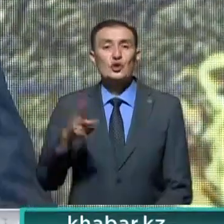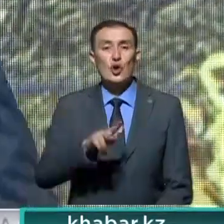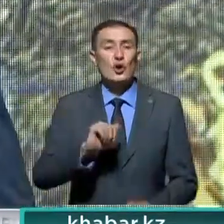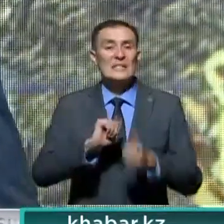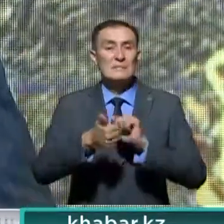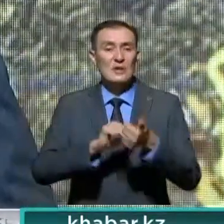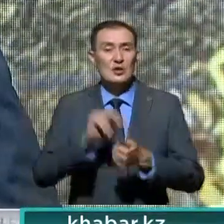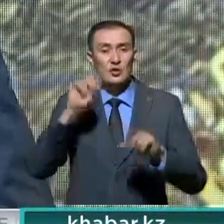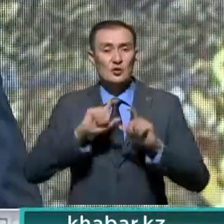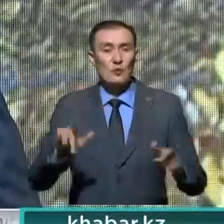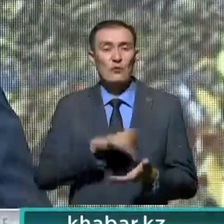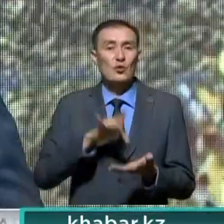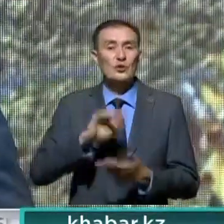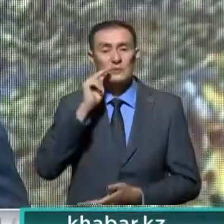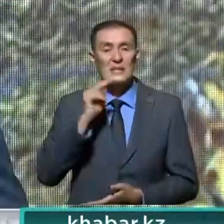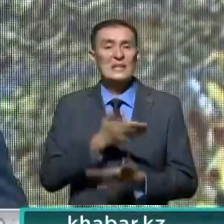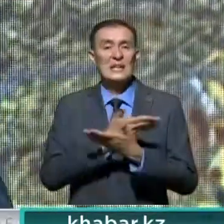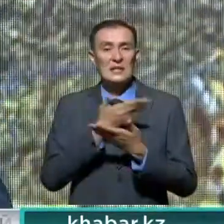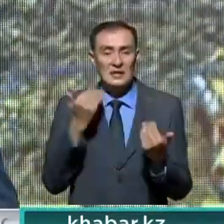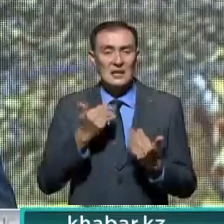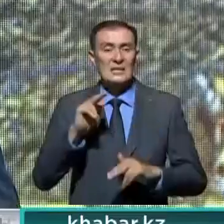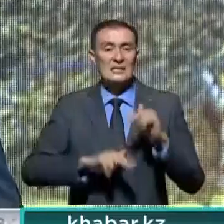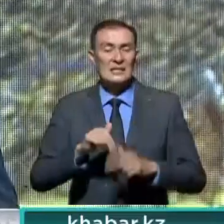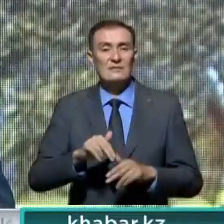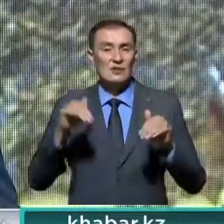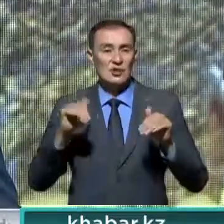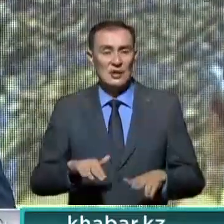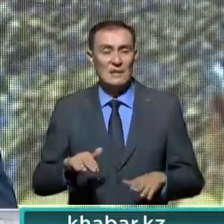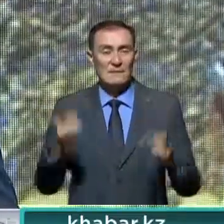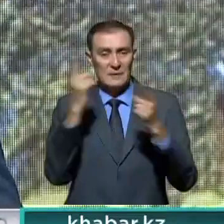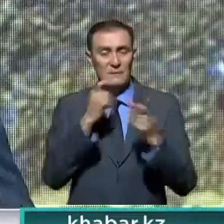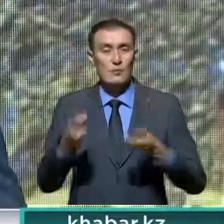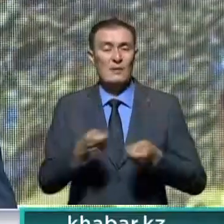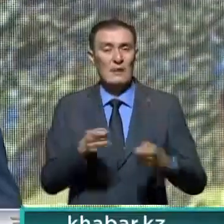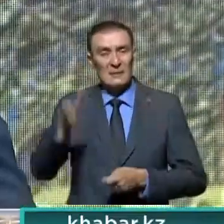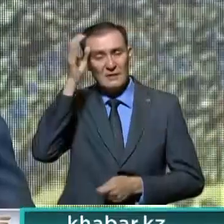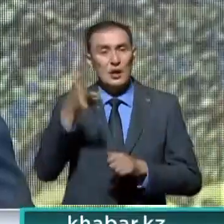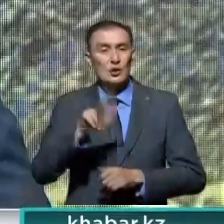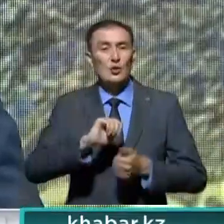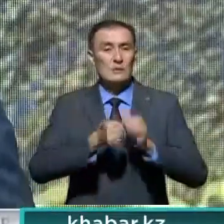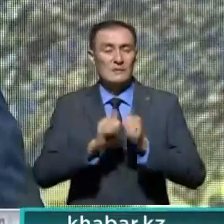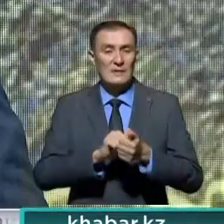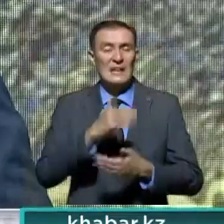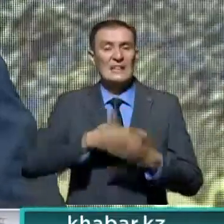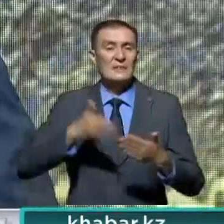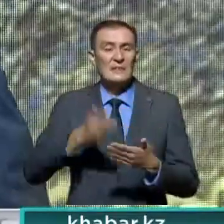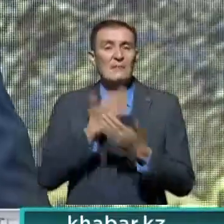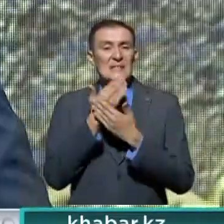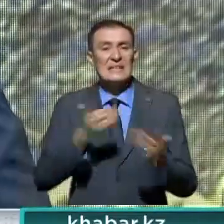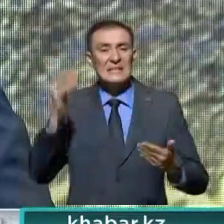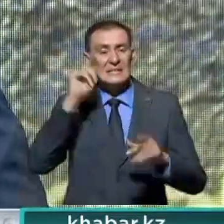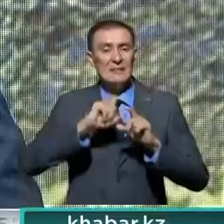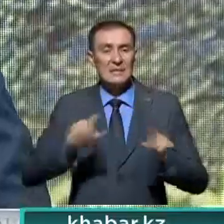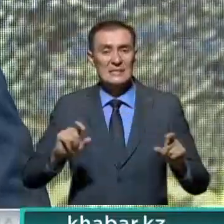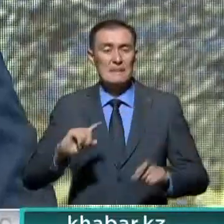Трехсменных школ в Шымкенте больше нет. Вопрос решен за счет строительства, сообщили в управлении образования. Трехсменный режим обучения ликвидировали в последних